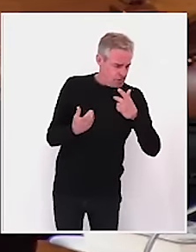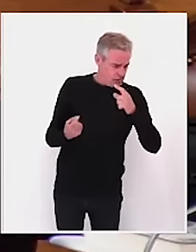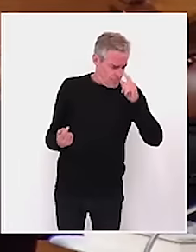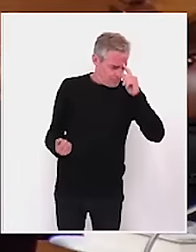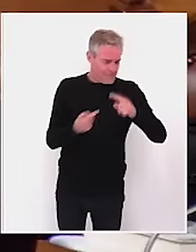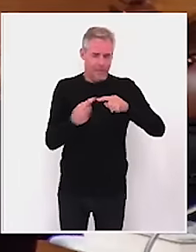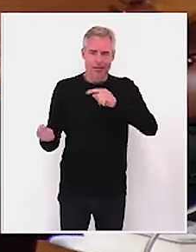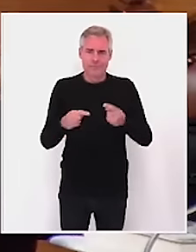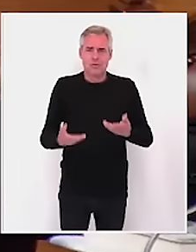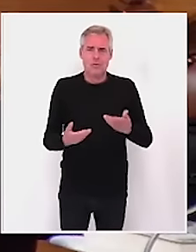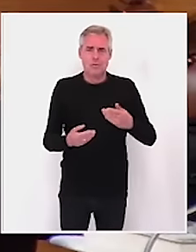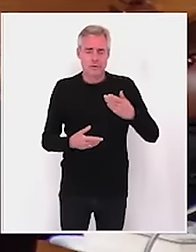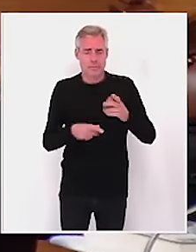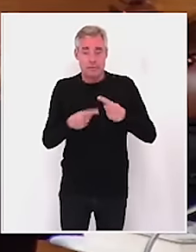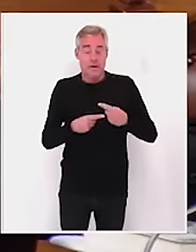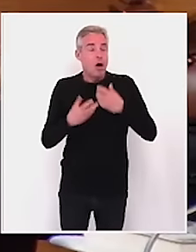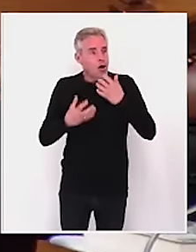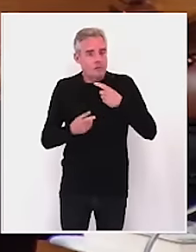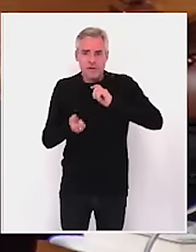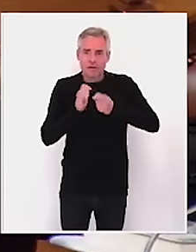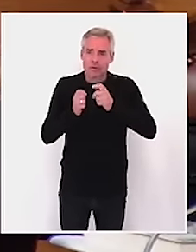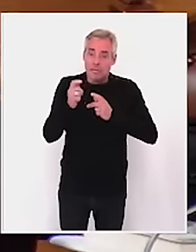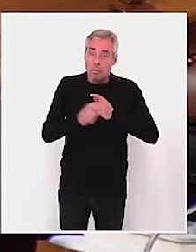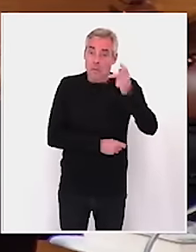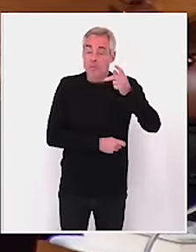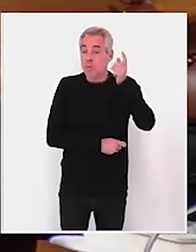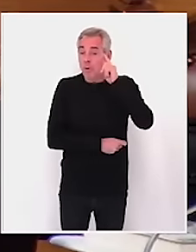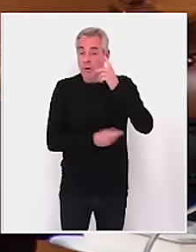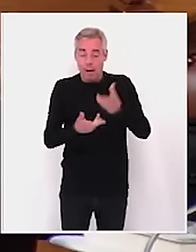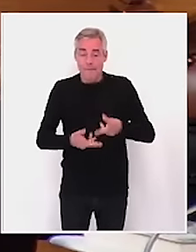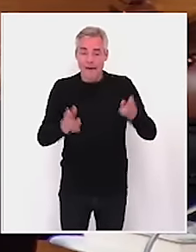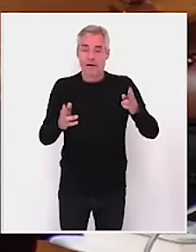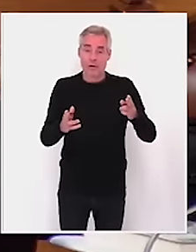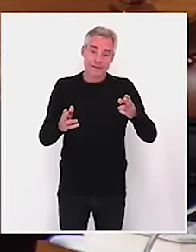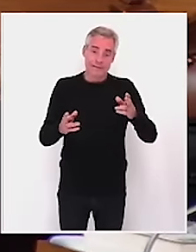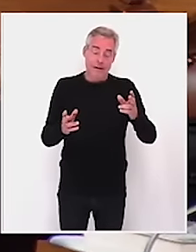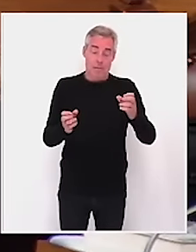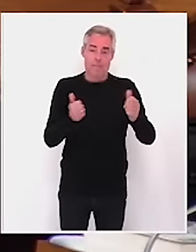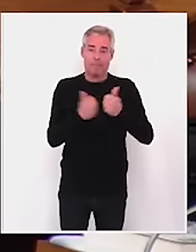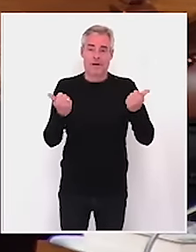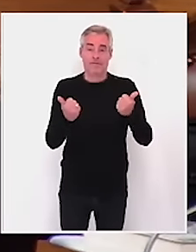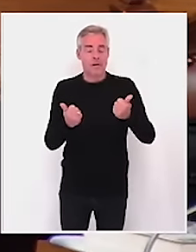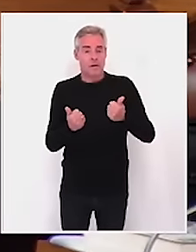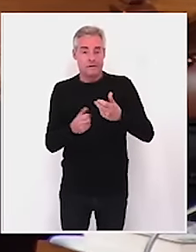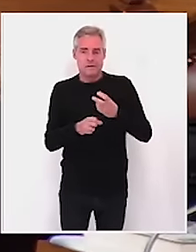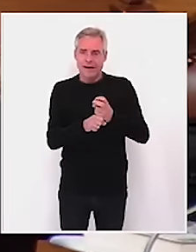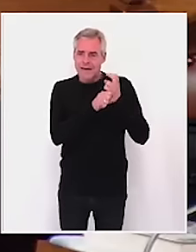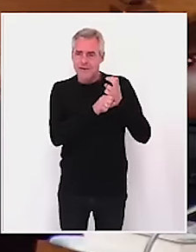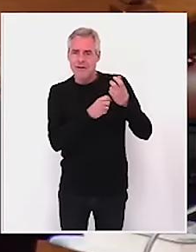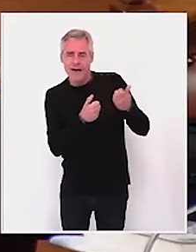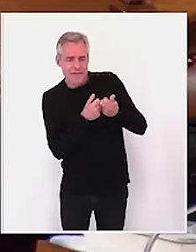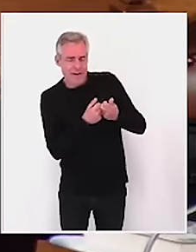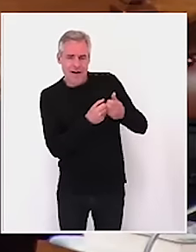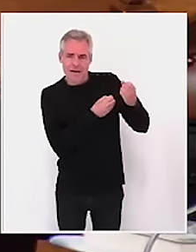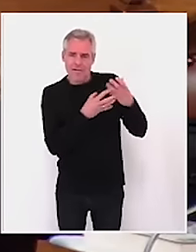dit que l'actualité fait qu'on a envie de discuter de beaucoup plus de choses, parce qu'on est quand même dans une période un peu paradoxal, parce que c'est très réactionnaire, avec des